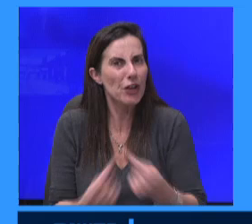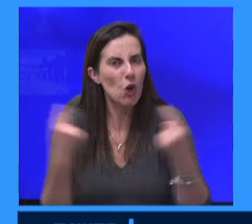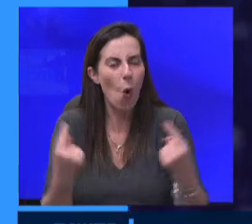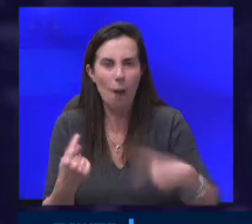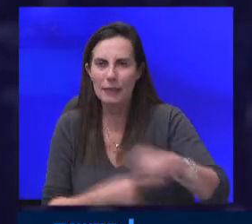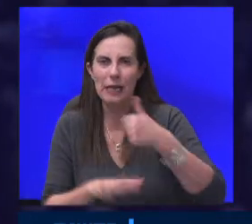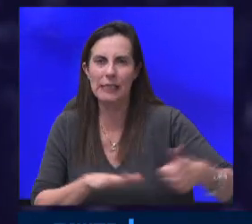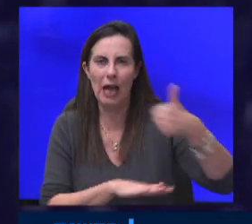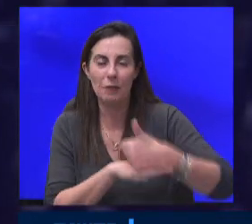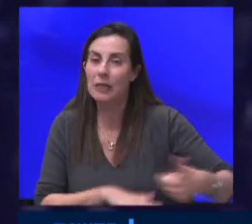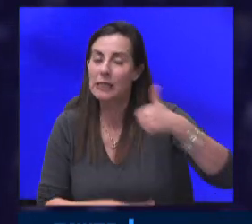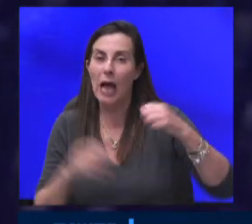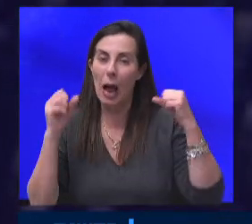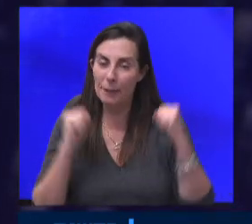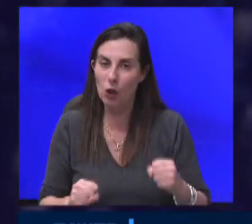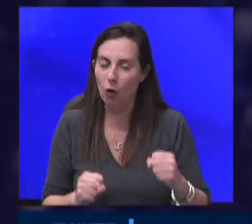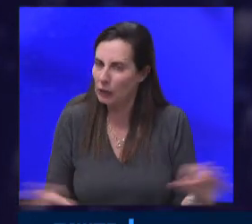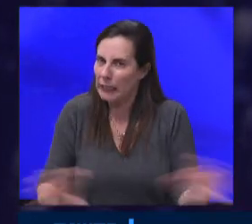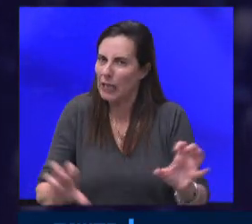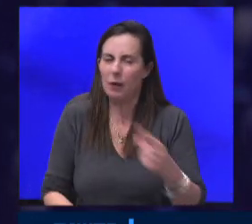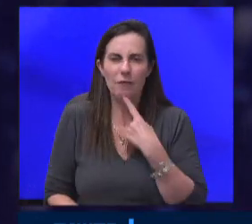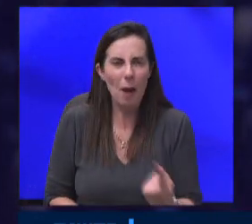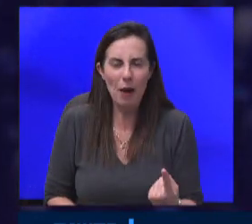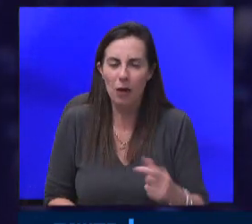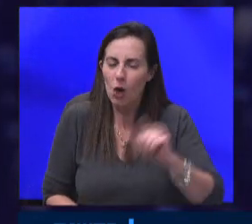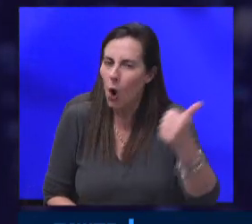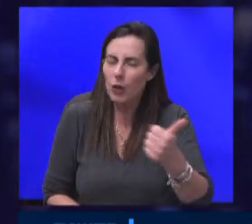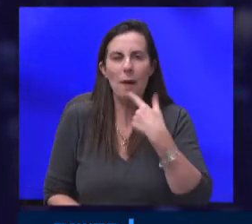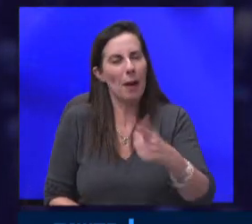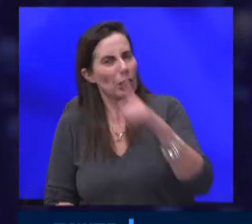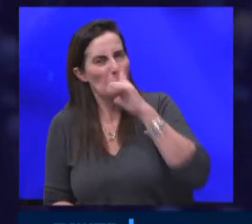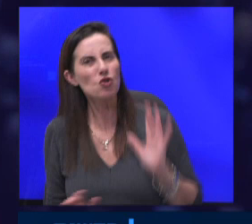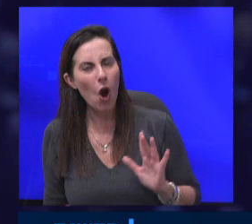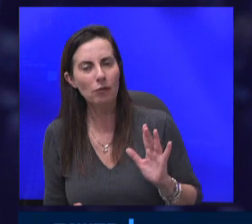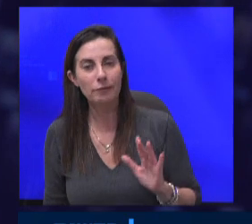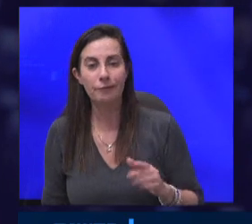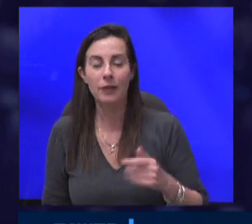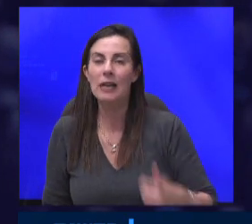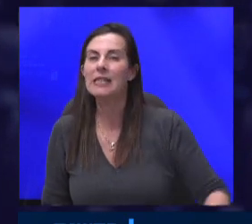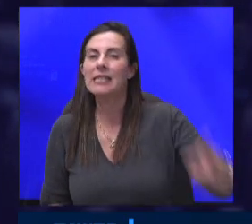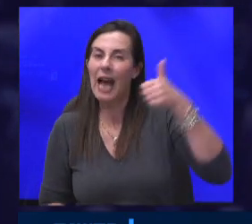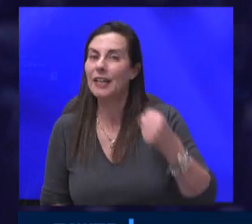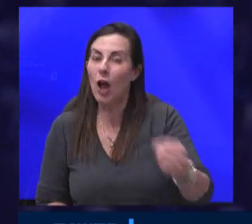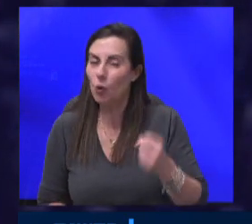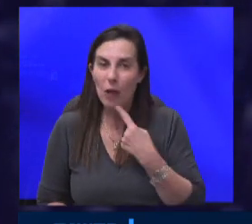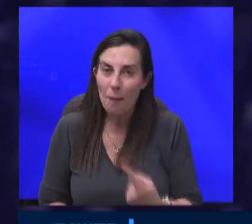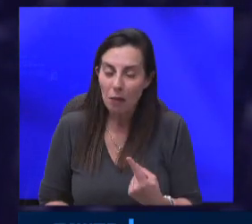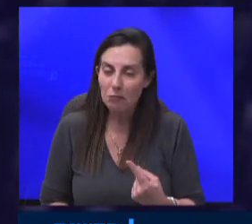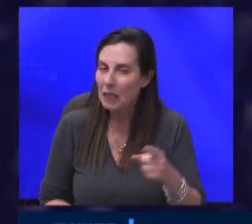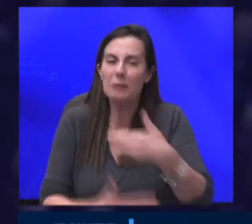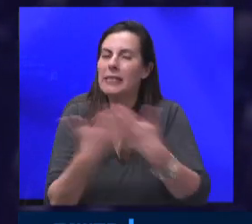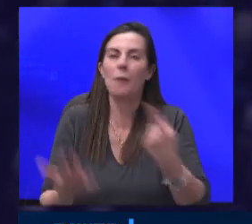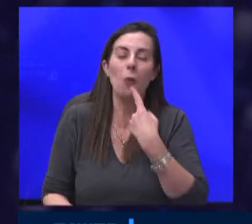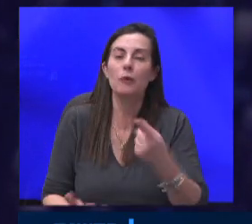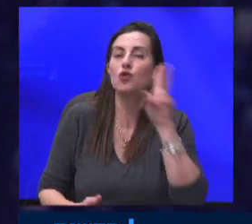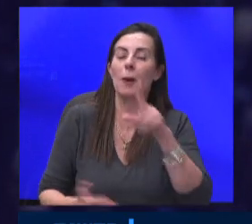השרים. שר הביטחון גנץ התעצבן ואמר, קודם אמרתם יום ראשון. השרה אורית פרקש הכהן הוסיפה, הם סתם אומרים שישי